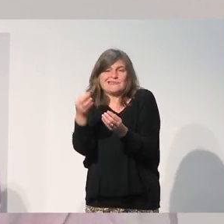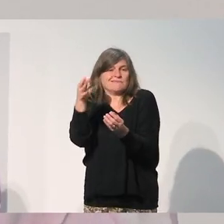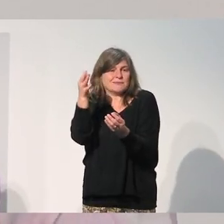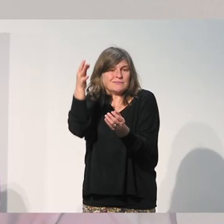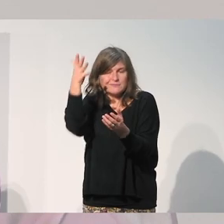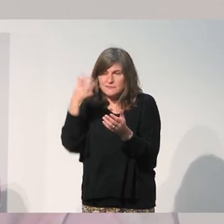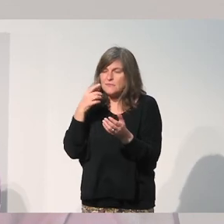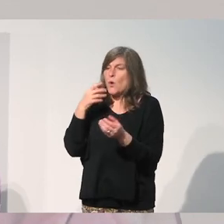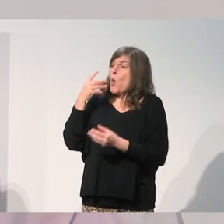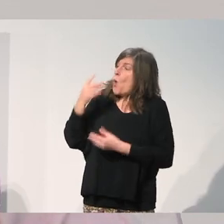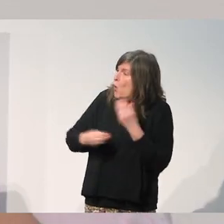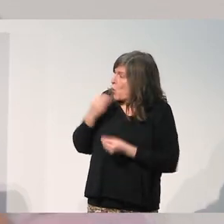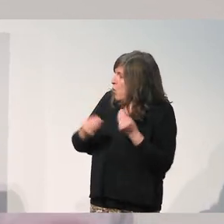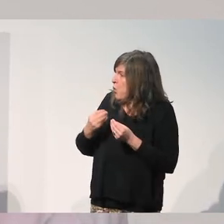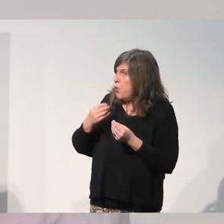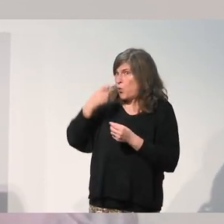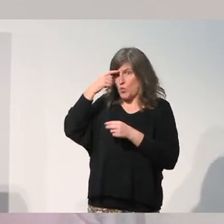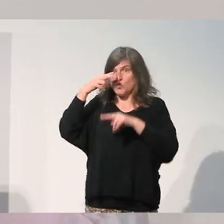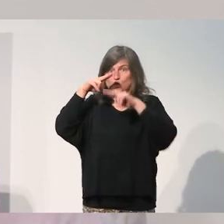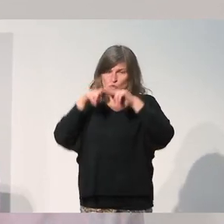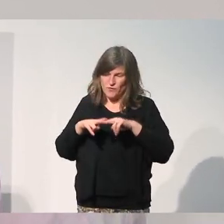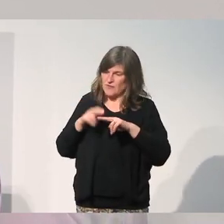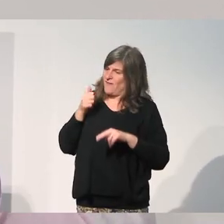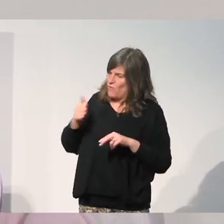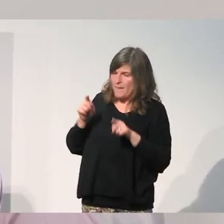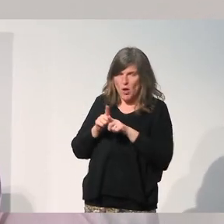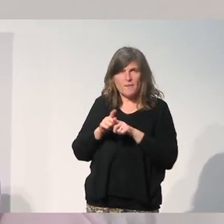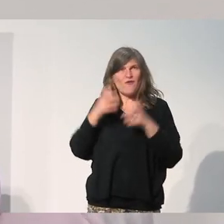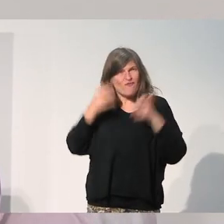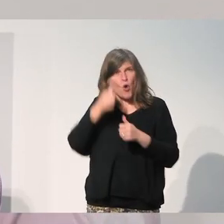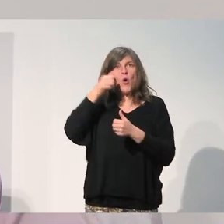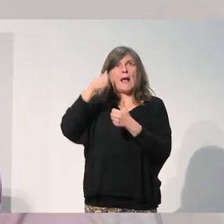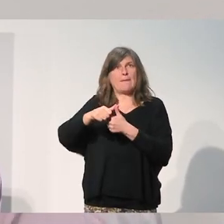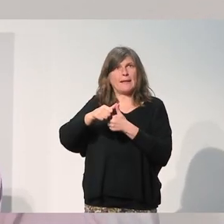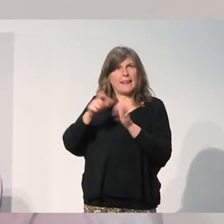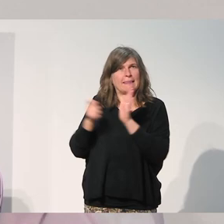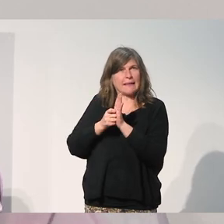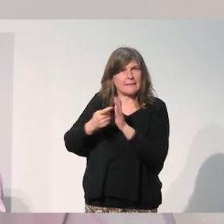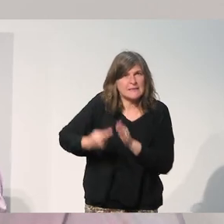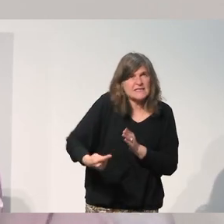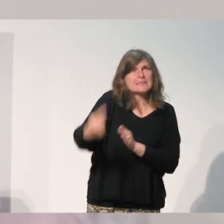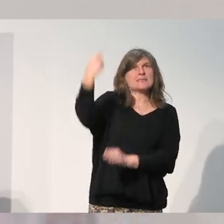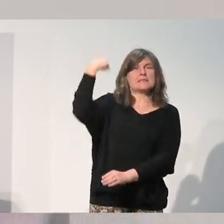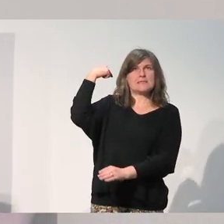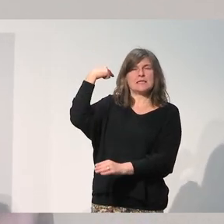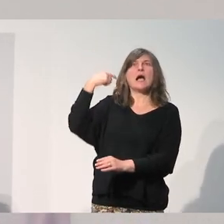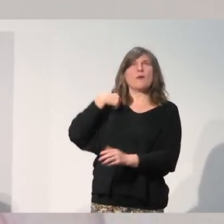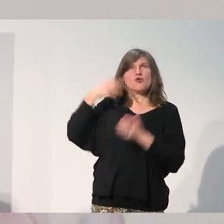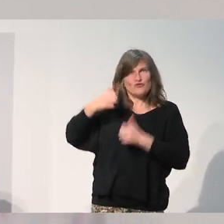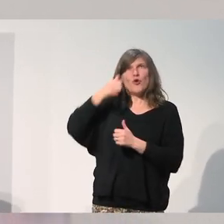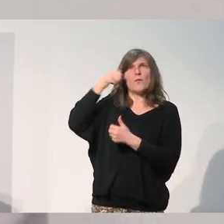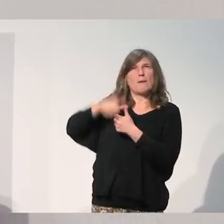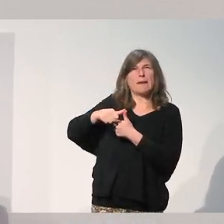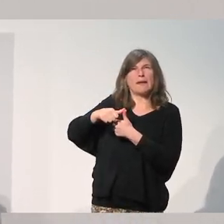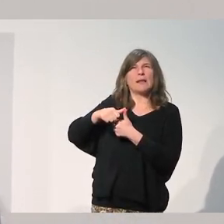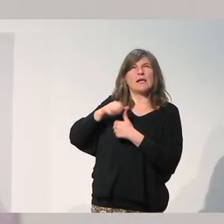des souvenirs que vous avez reconvoqués de manière chronologique en vous disant « je vais écrire ce récit et donc je vais essayer de me souvenir